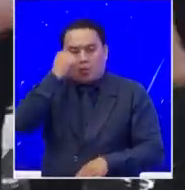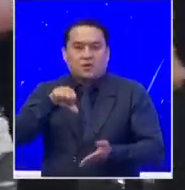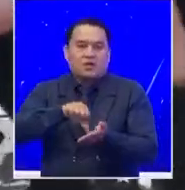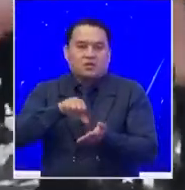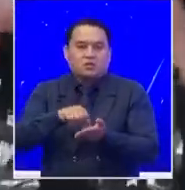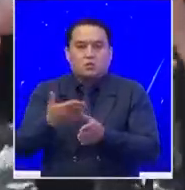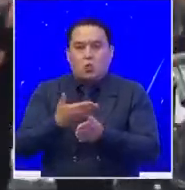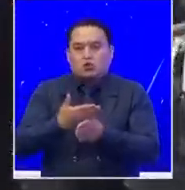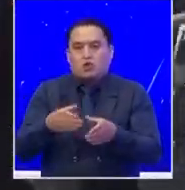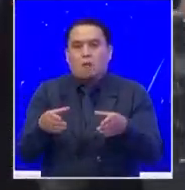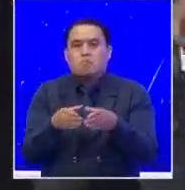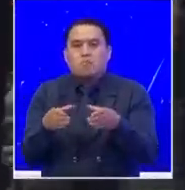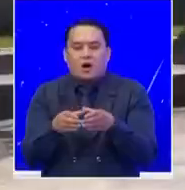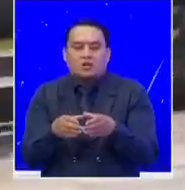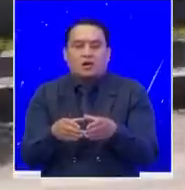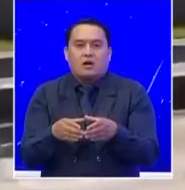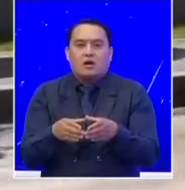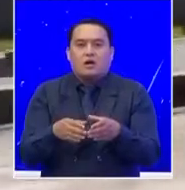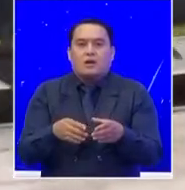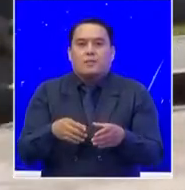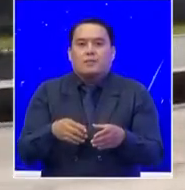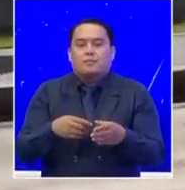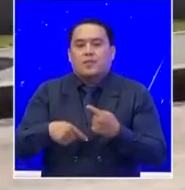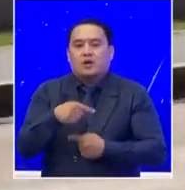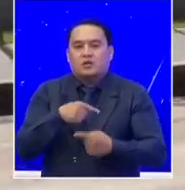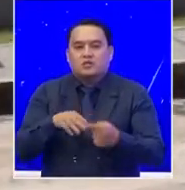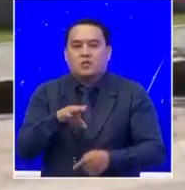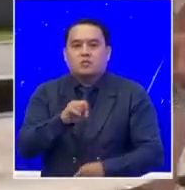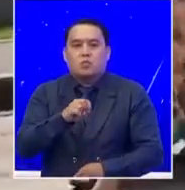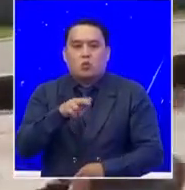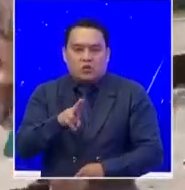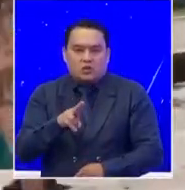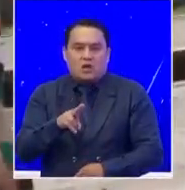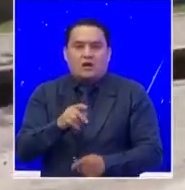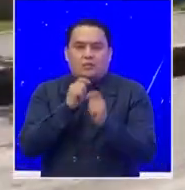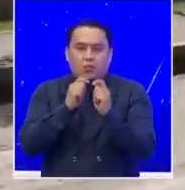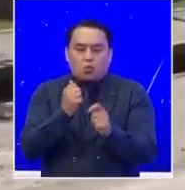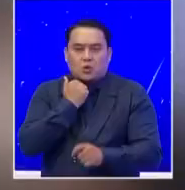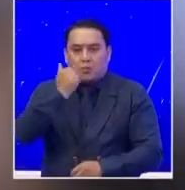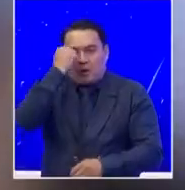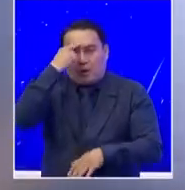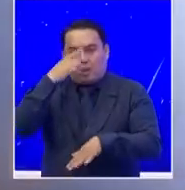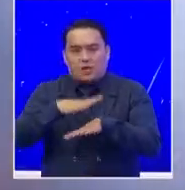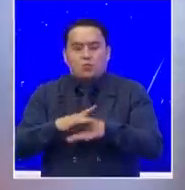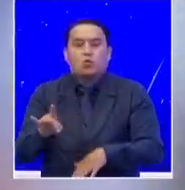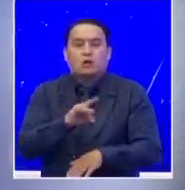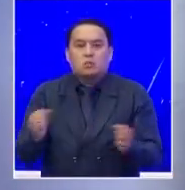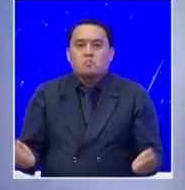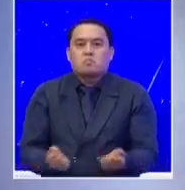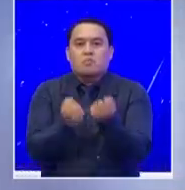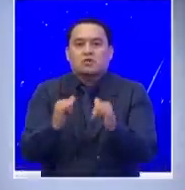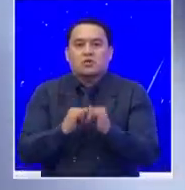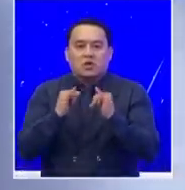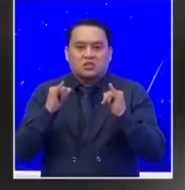представителям спонсорских компаний. В свою очередь вице-президент Федерации скейтбординга Казахстана вручил благодарственное письмо акиму района за поддержку в